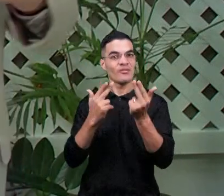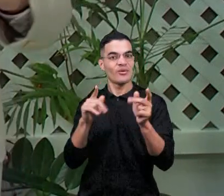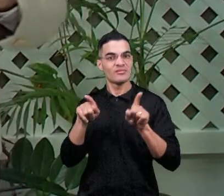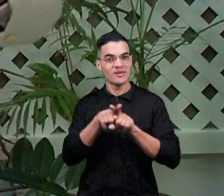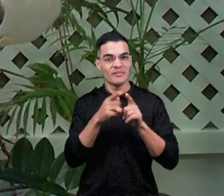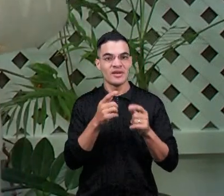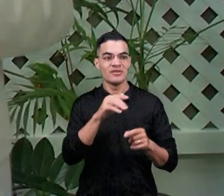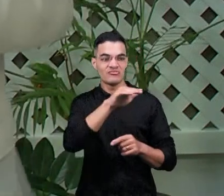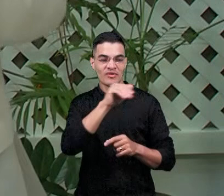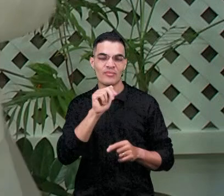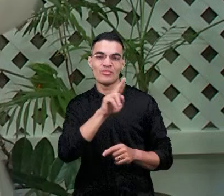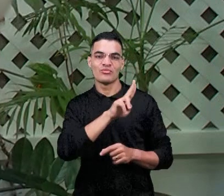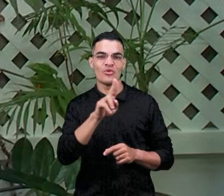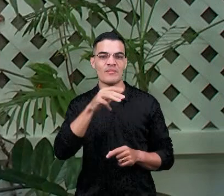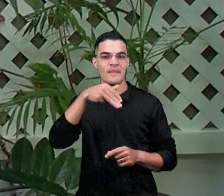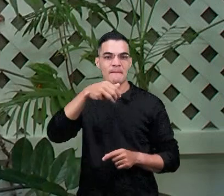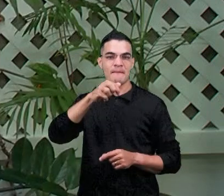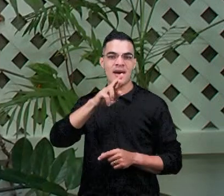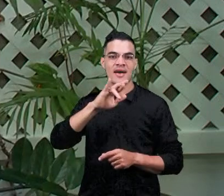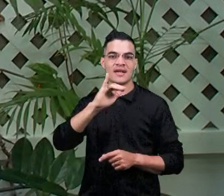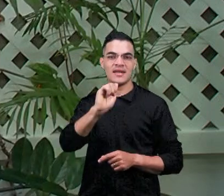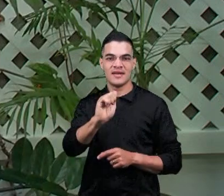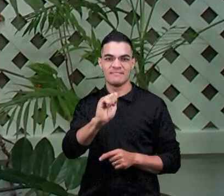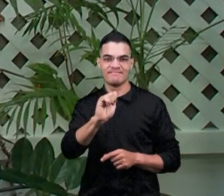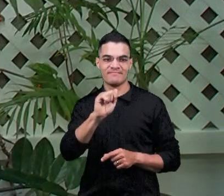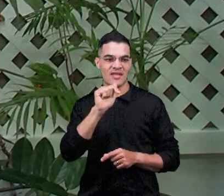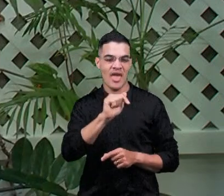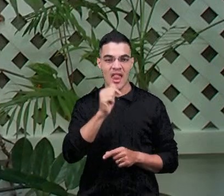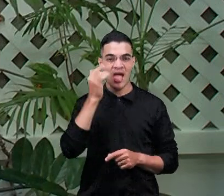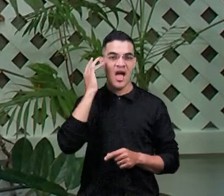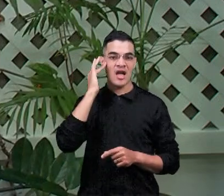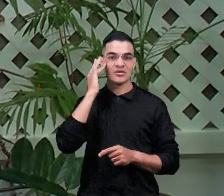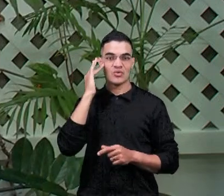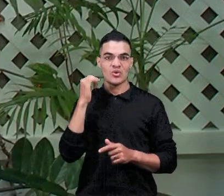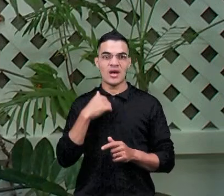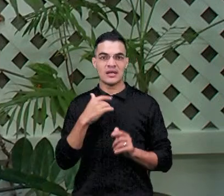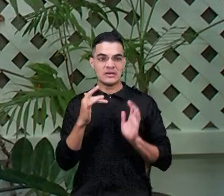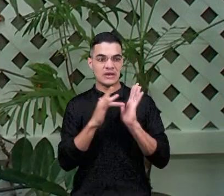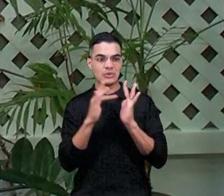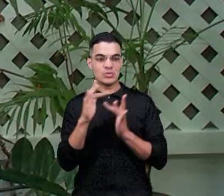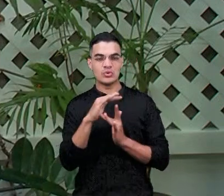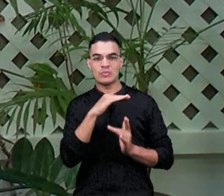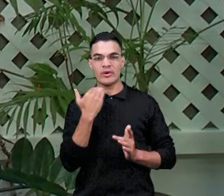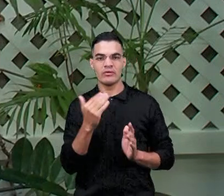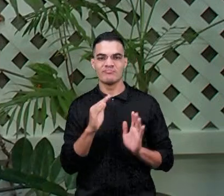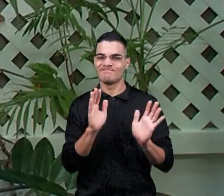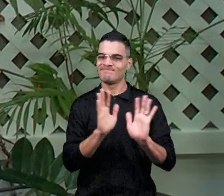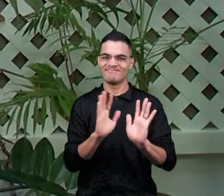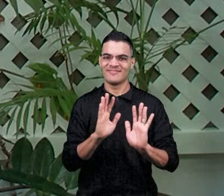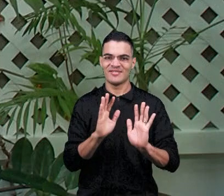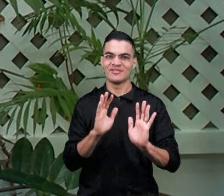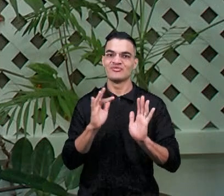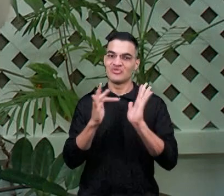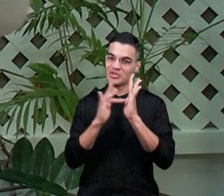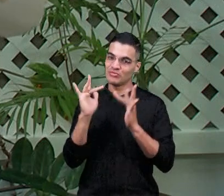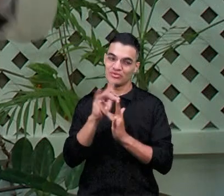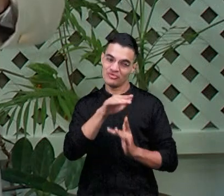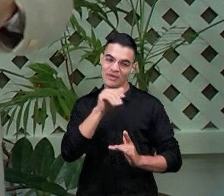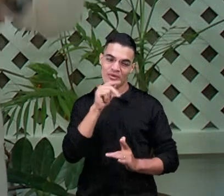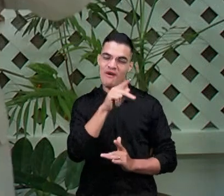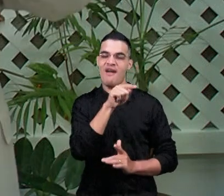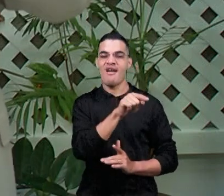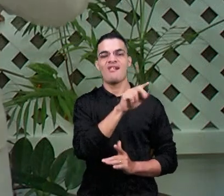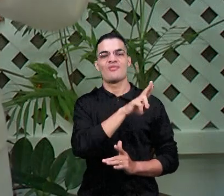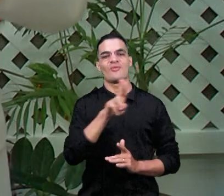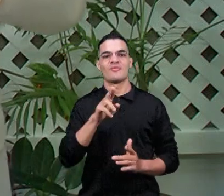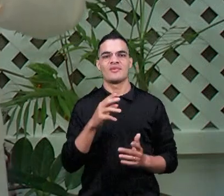dit Rabboni, ça veut dire maître. Elle pensait que Jésus était mort. Mais son appel, à l'appel de Jésus, est clair dans la